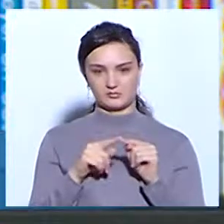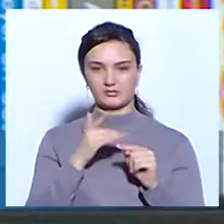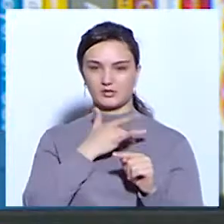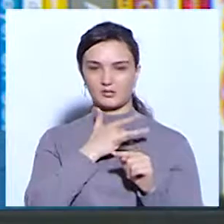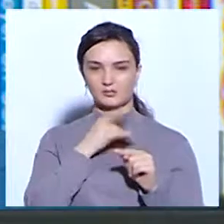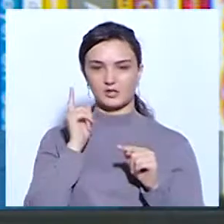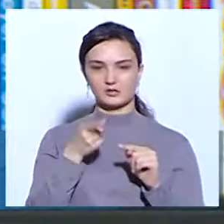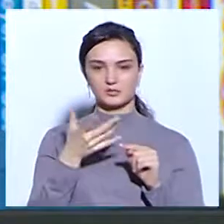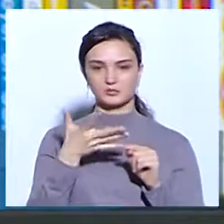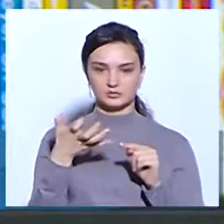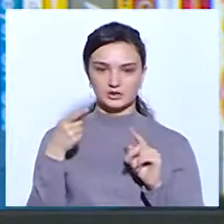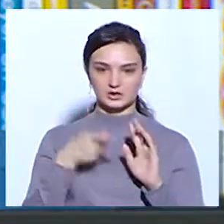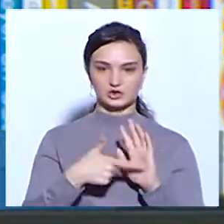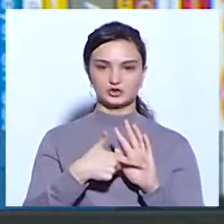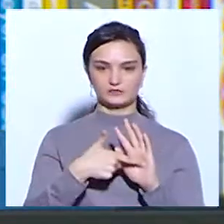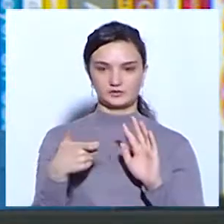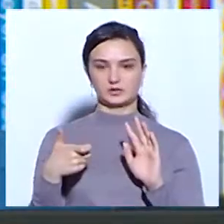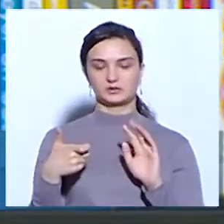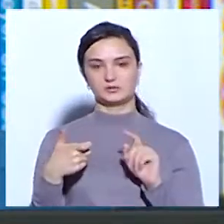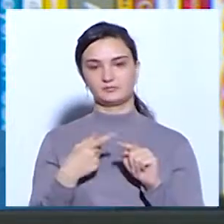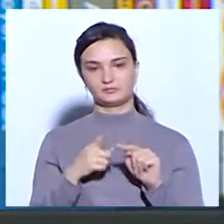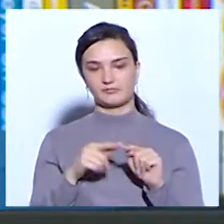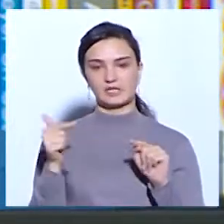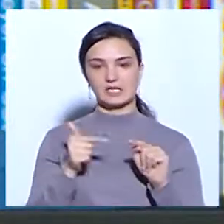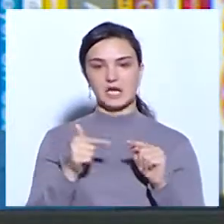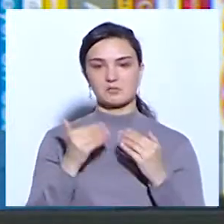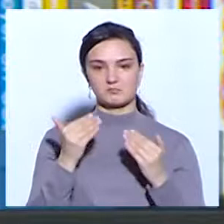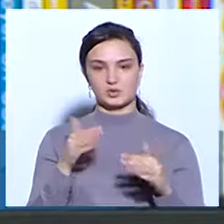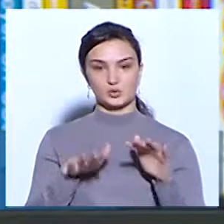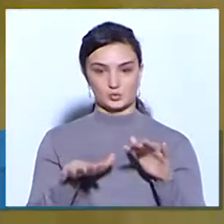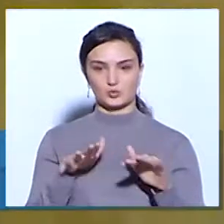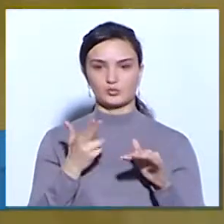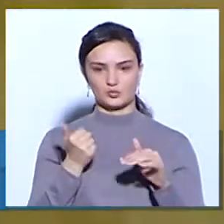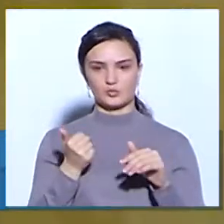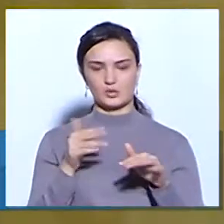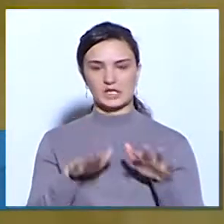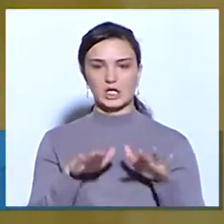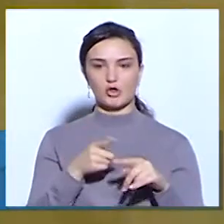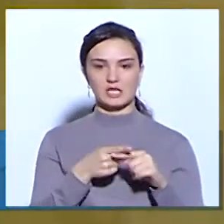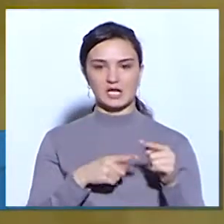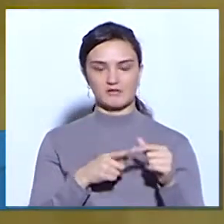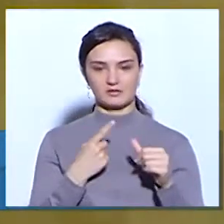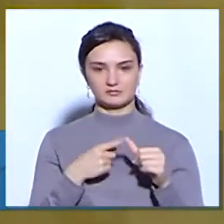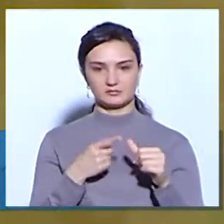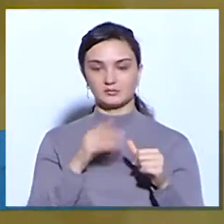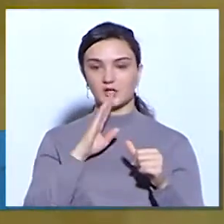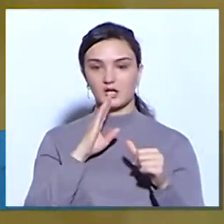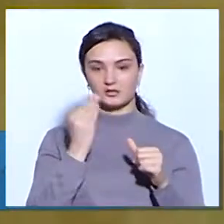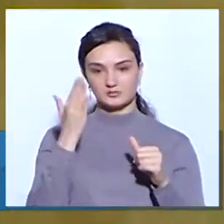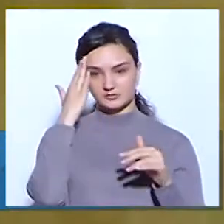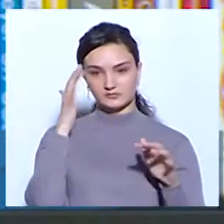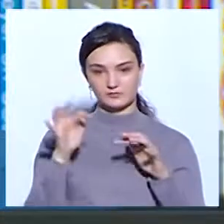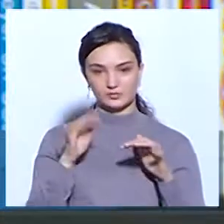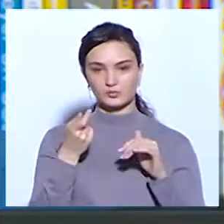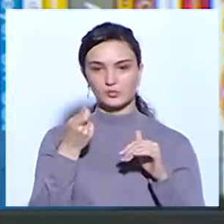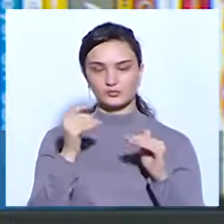დაახლოებით 1500-1700 გრამია მისი წონა. Სულ რაღაც კილონახევარი. კილონახევარი. ქალების ტვინი